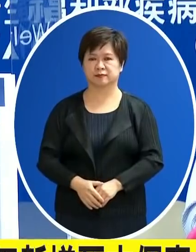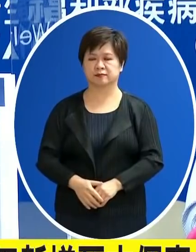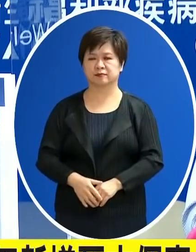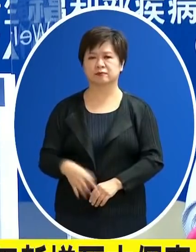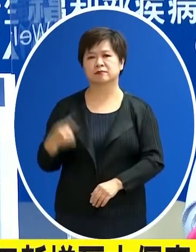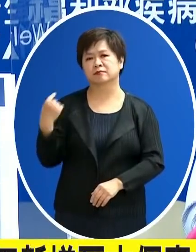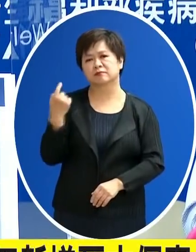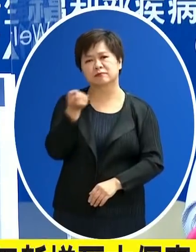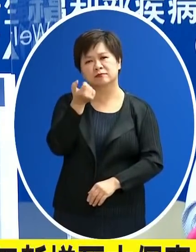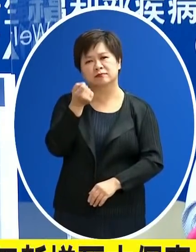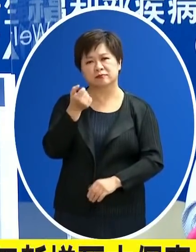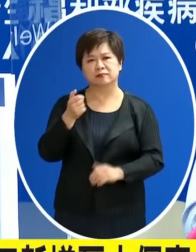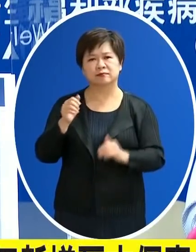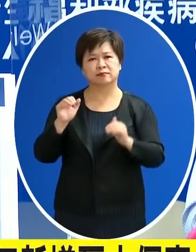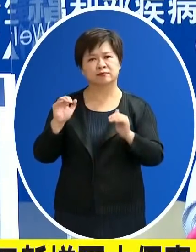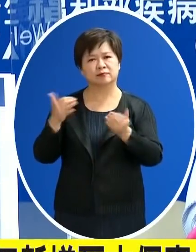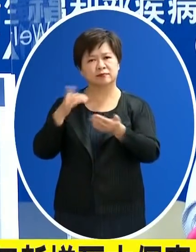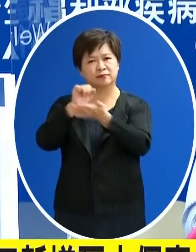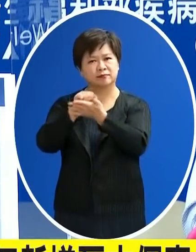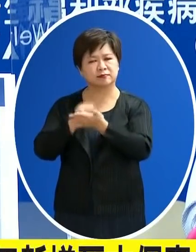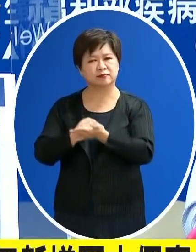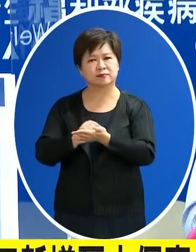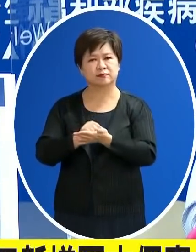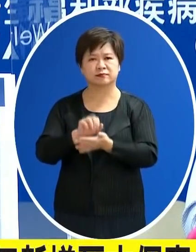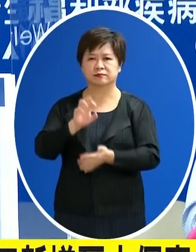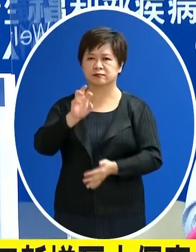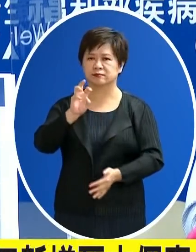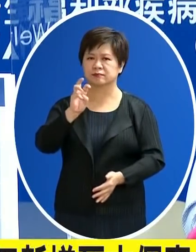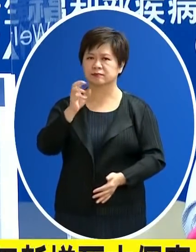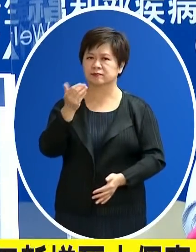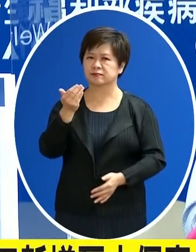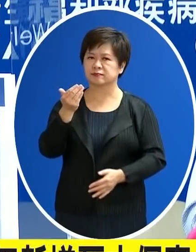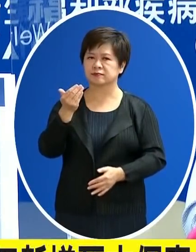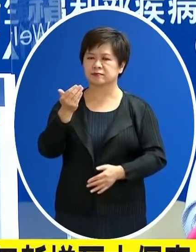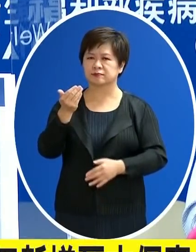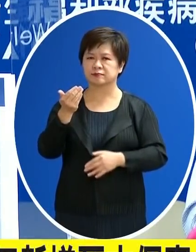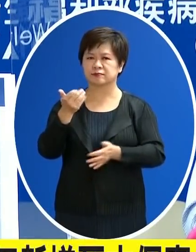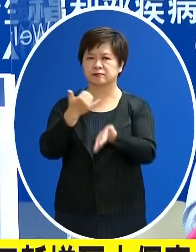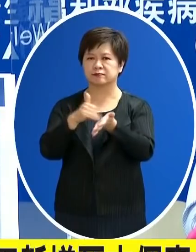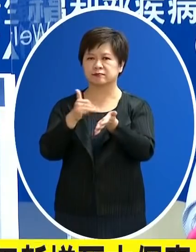多哈，那大概打了应该是39，